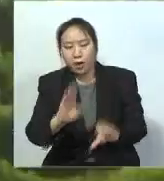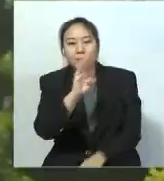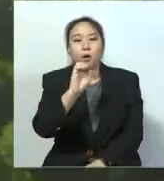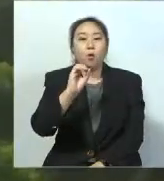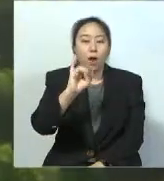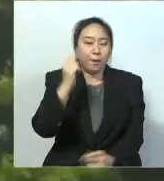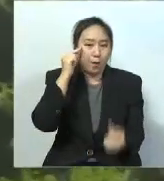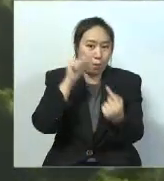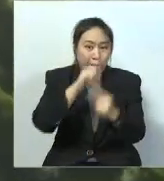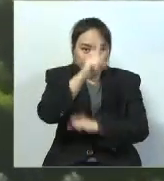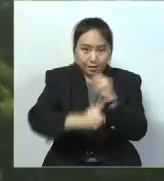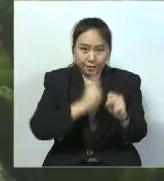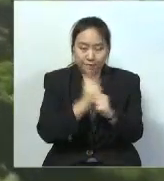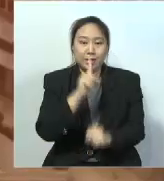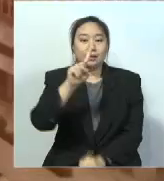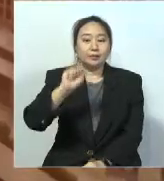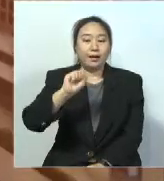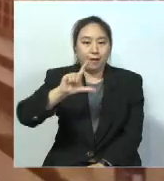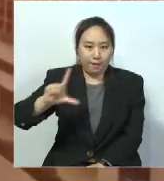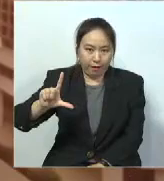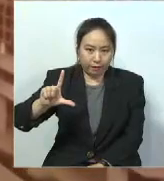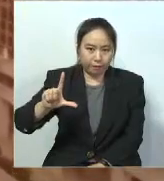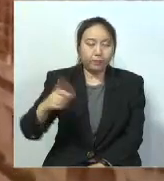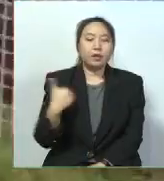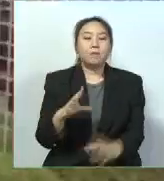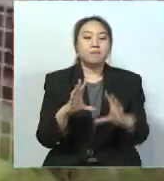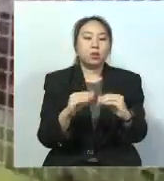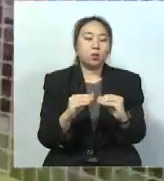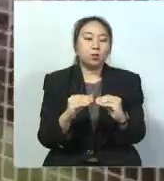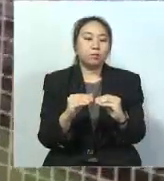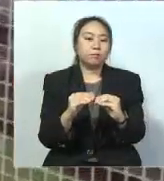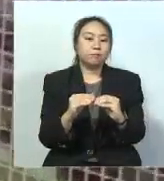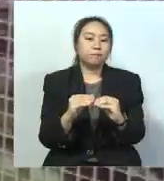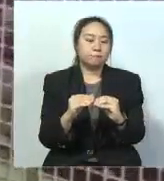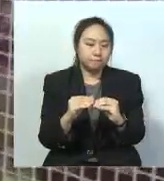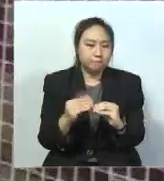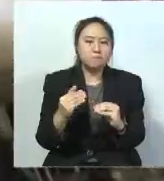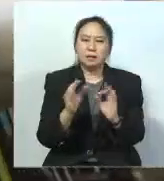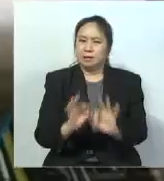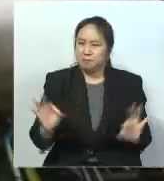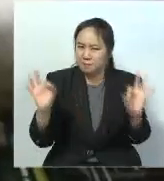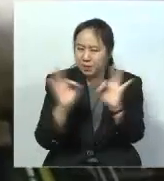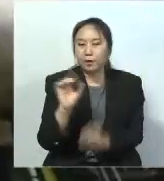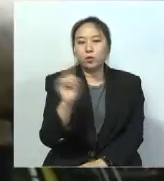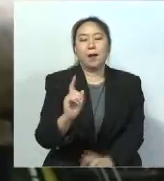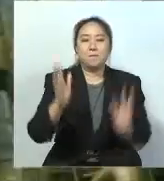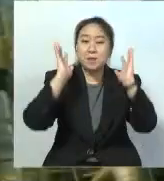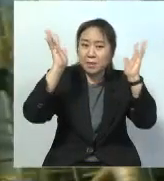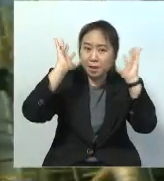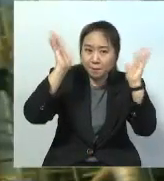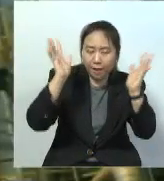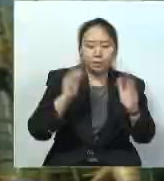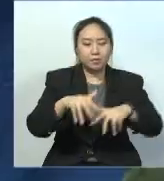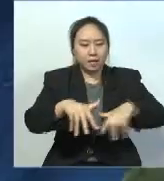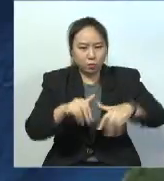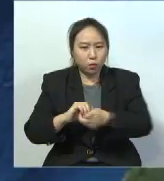าย100,000 ล้านบาทต่อปีค่ะนอกจากนี้นะคะที่ประชุมเน้นอีกอย่างนึงก็คือเรื่องการประชาสัมพันธ์ในพื้นที่เน้นการมีส่วนร่วม